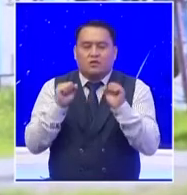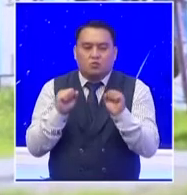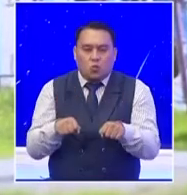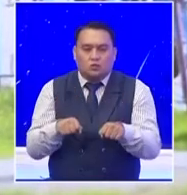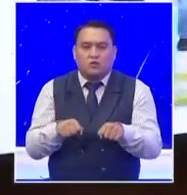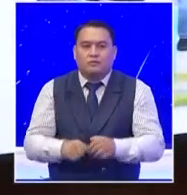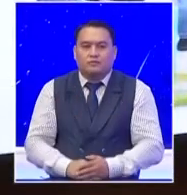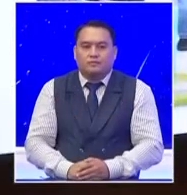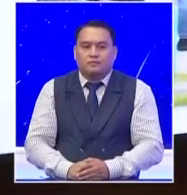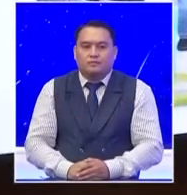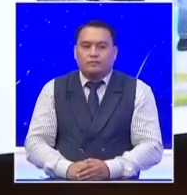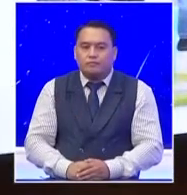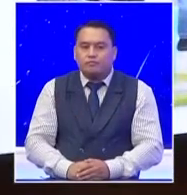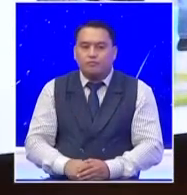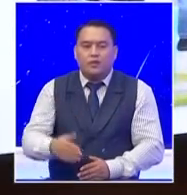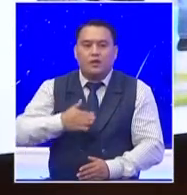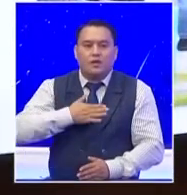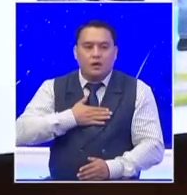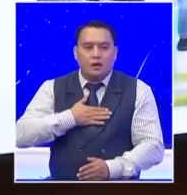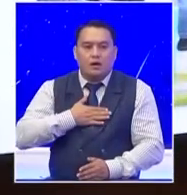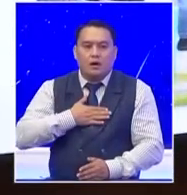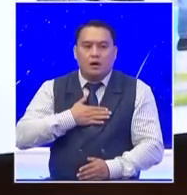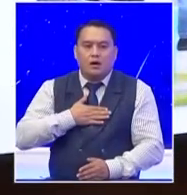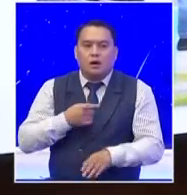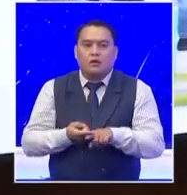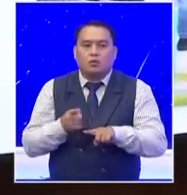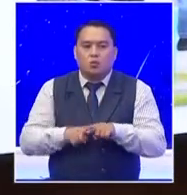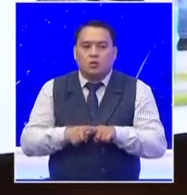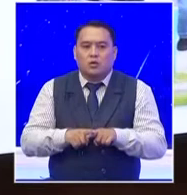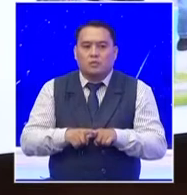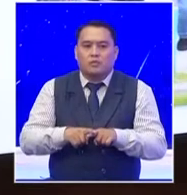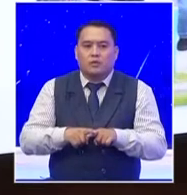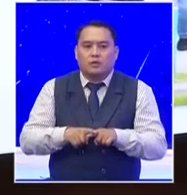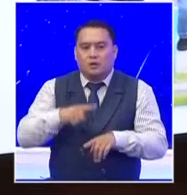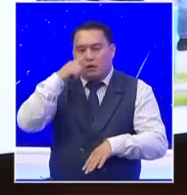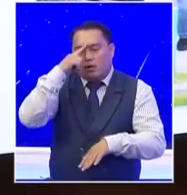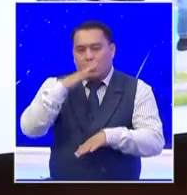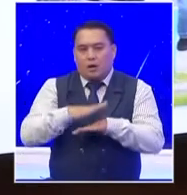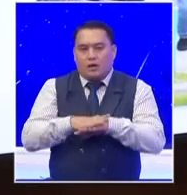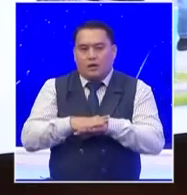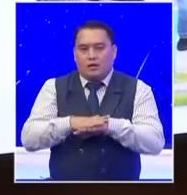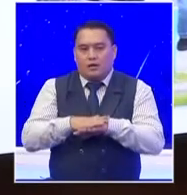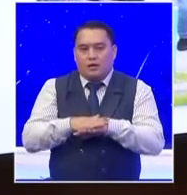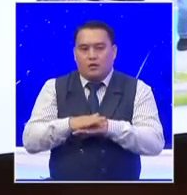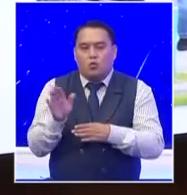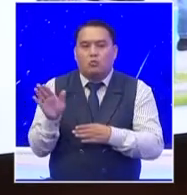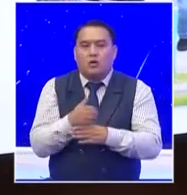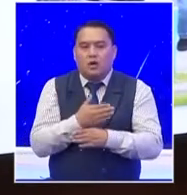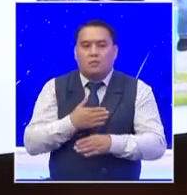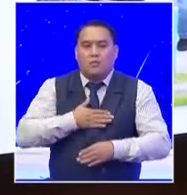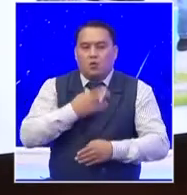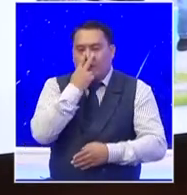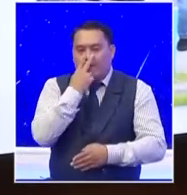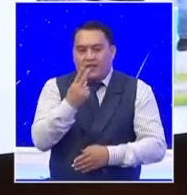санврачи. Большинство вопросов, которые мы сюда принесли, Амандык Габасович снял, потому что мы